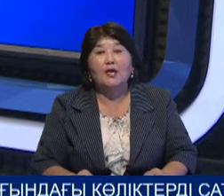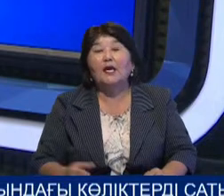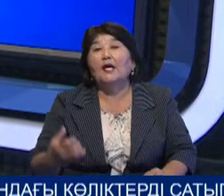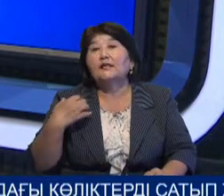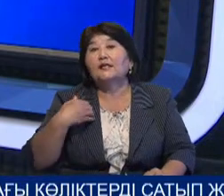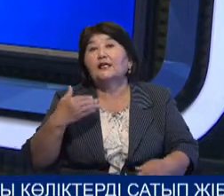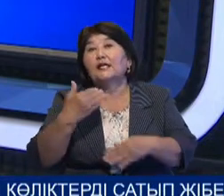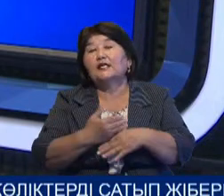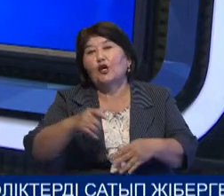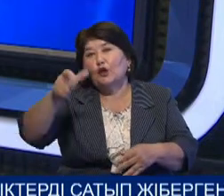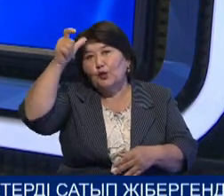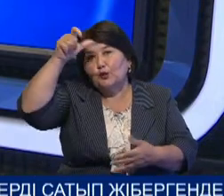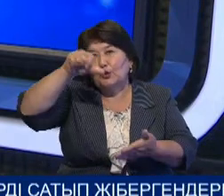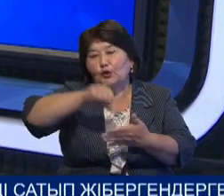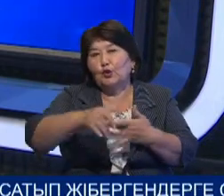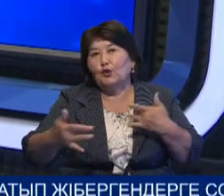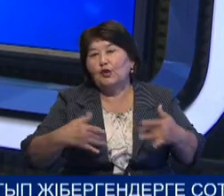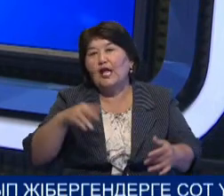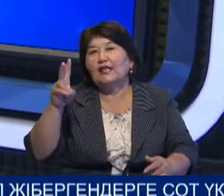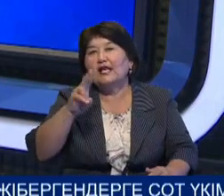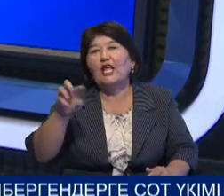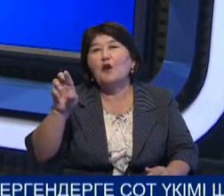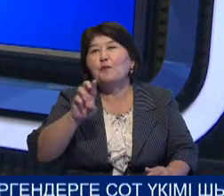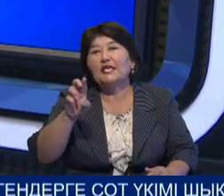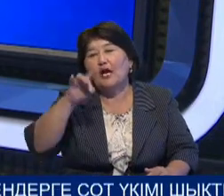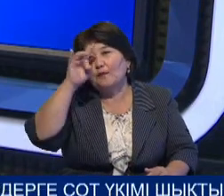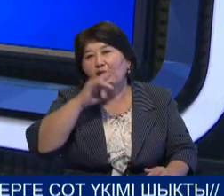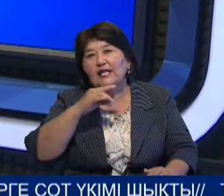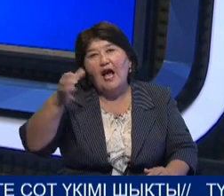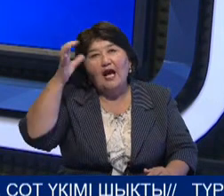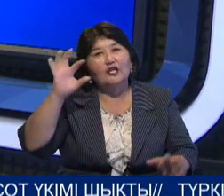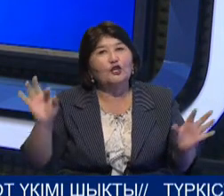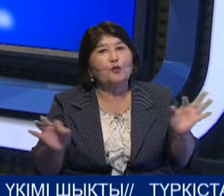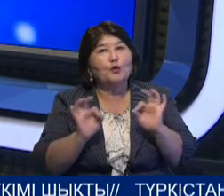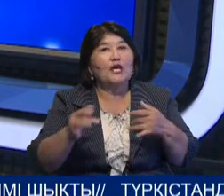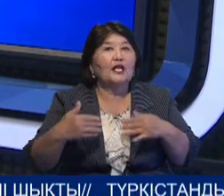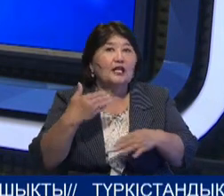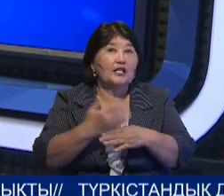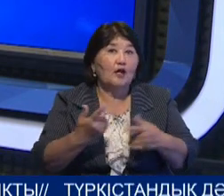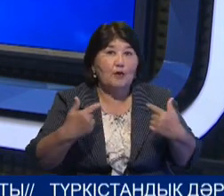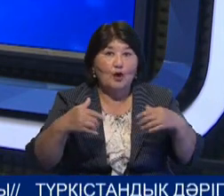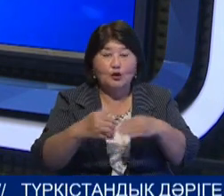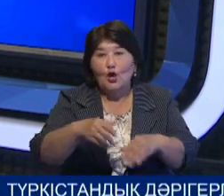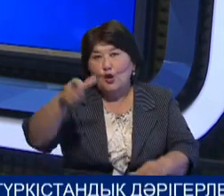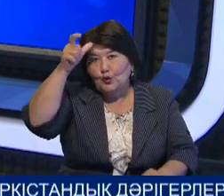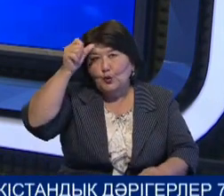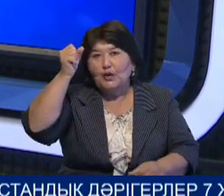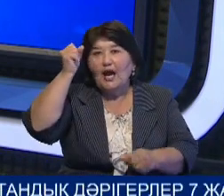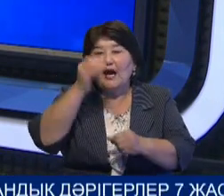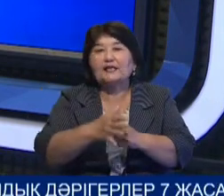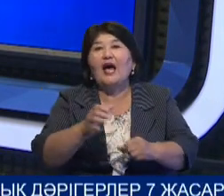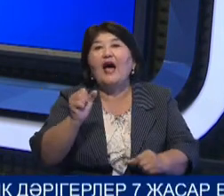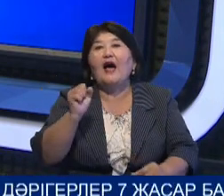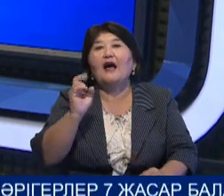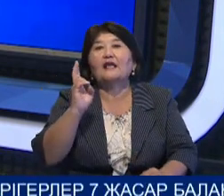Сыр театры Түркия төрінде өнер көрсетті. Нартай Бекжанов атындағы Қазақ академиялық музыкалық драма театрының ұжымы Түркия астанасы Анкара